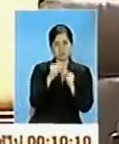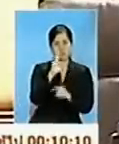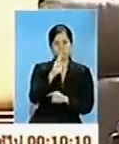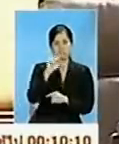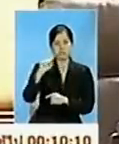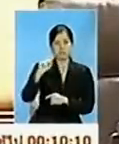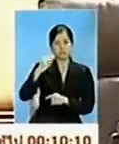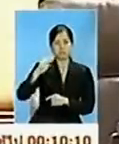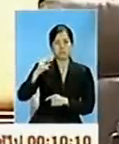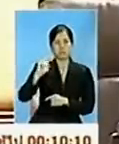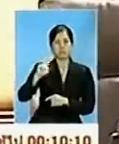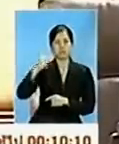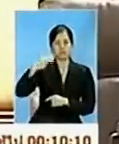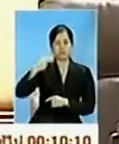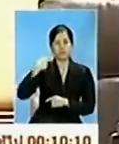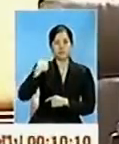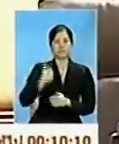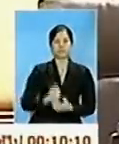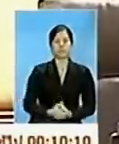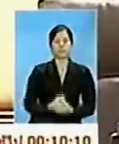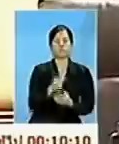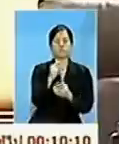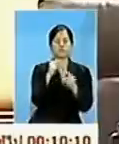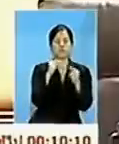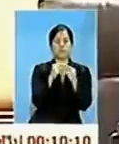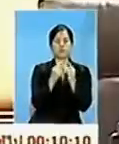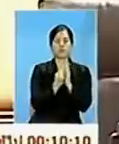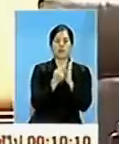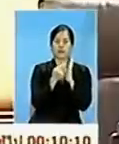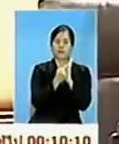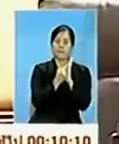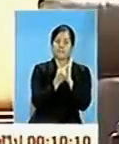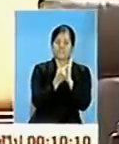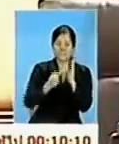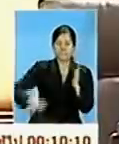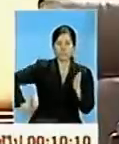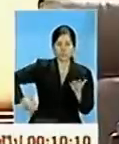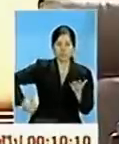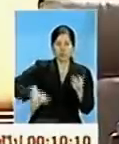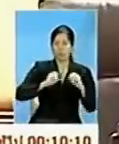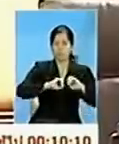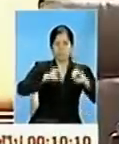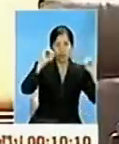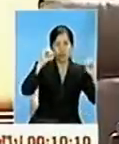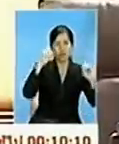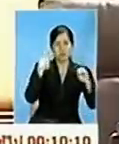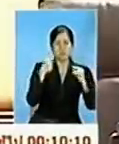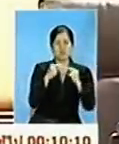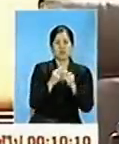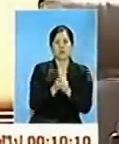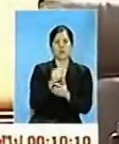620,000 เม็ดทางกัมพูชายังไม่เคยมีสถิติการจับ